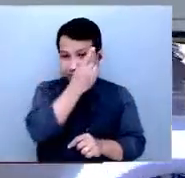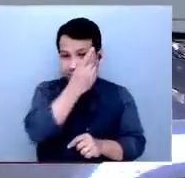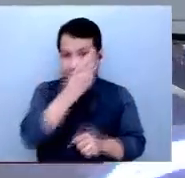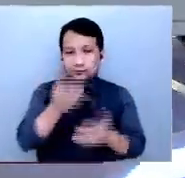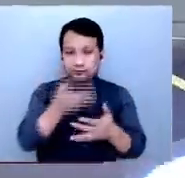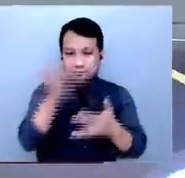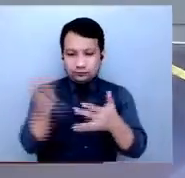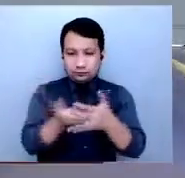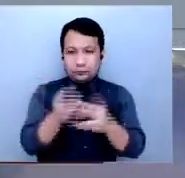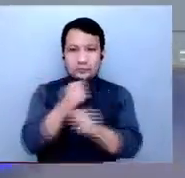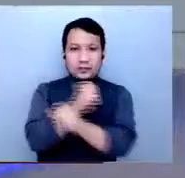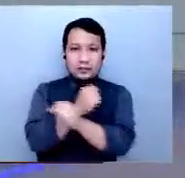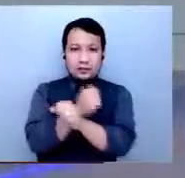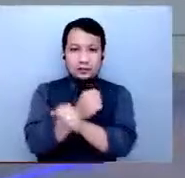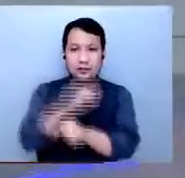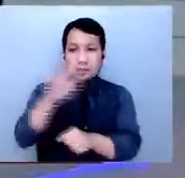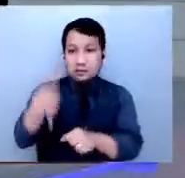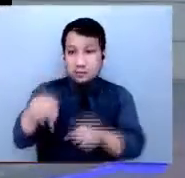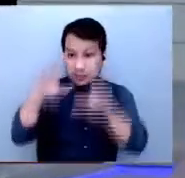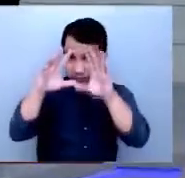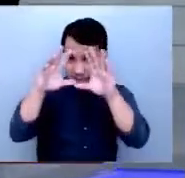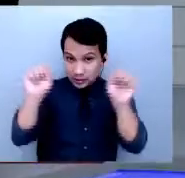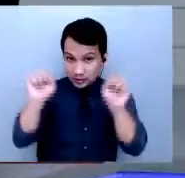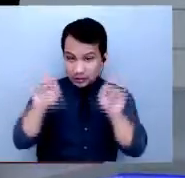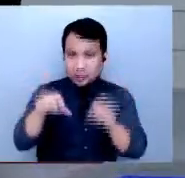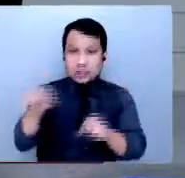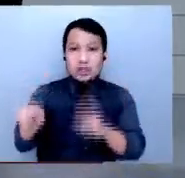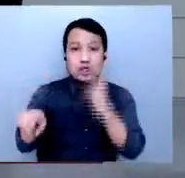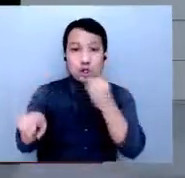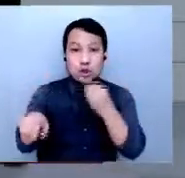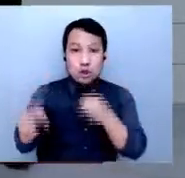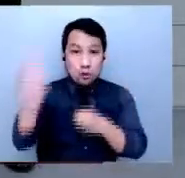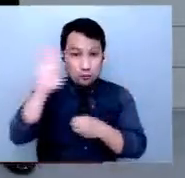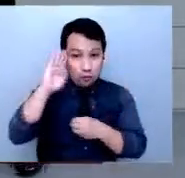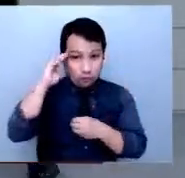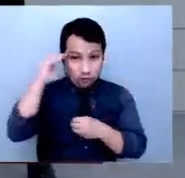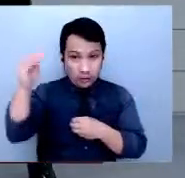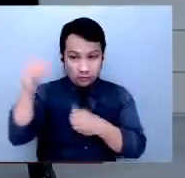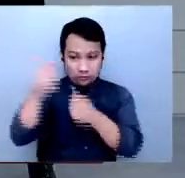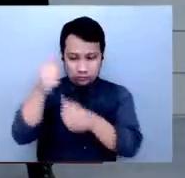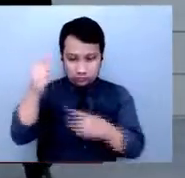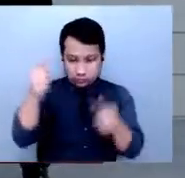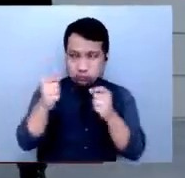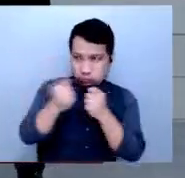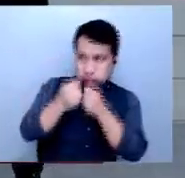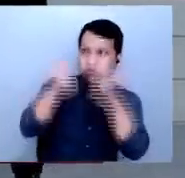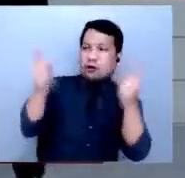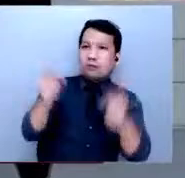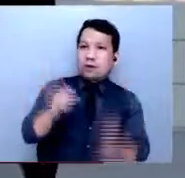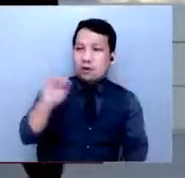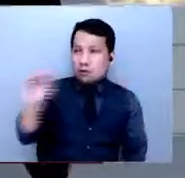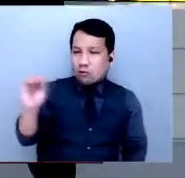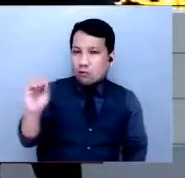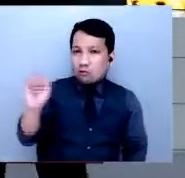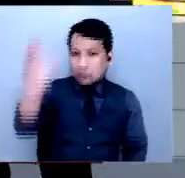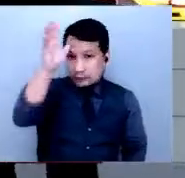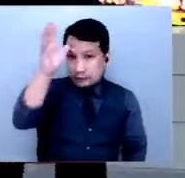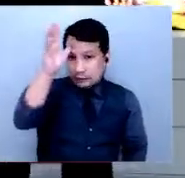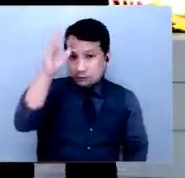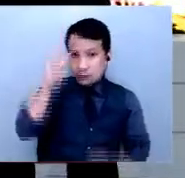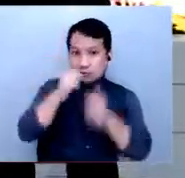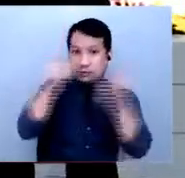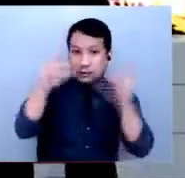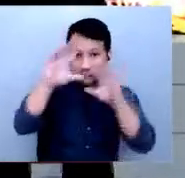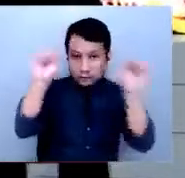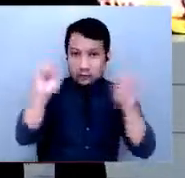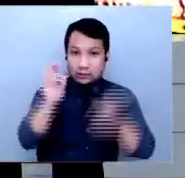substitution sa pagka-vice-presidente ni Bongbong Marcos na kinagulat ng kanyang sariling amang si Pangulong Duterte.